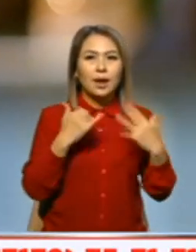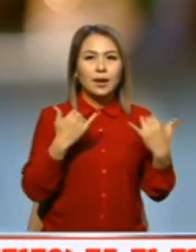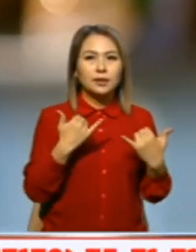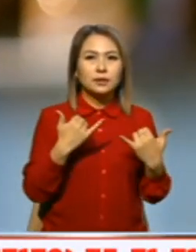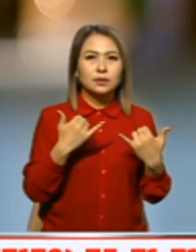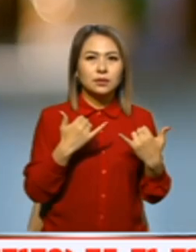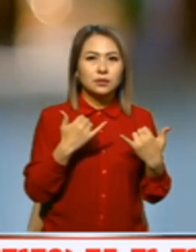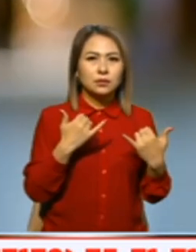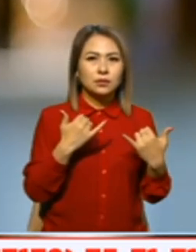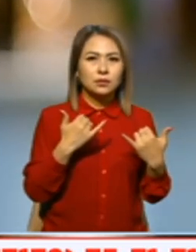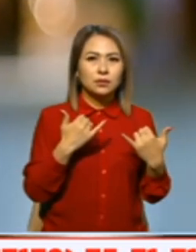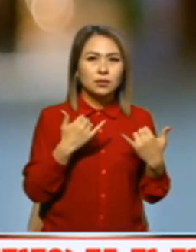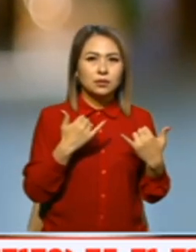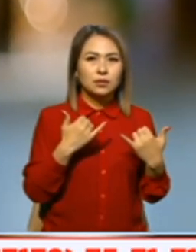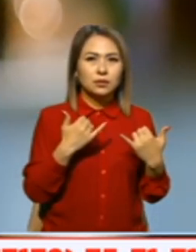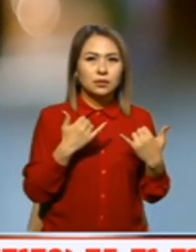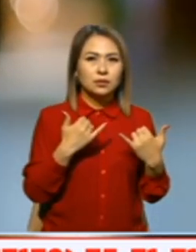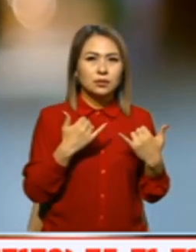айтсам,